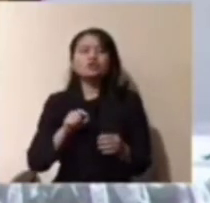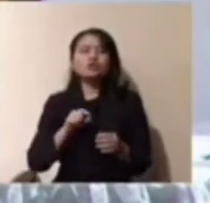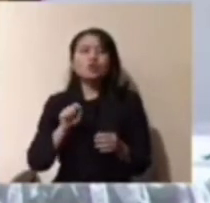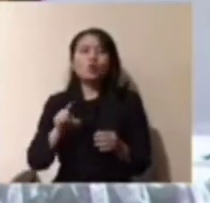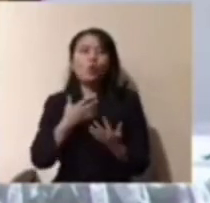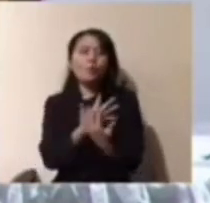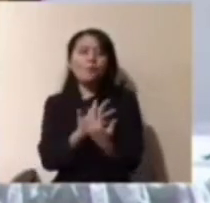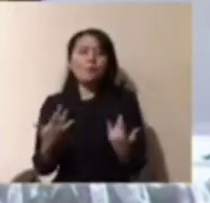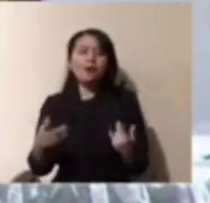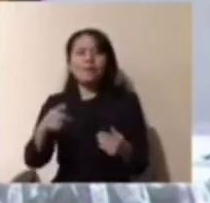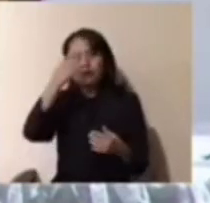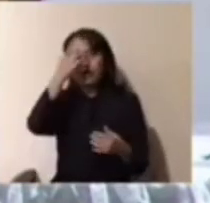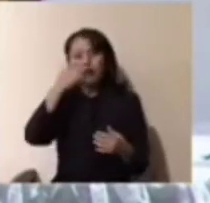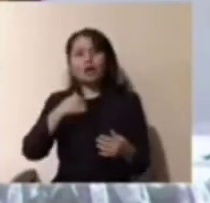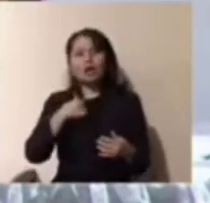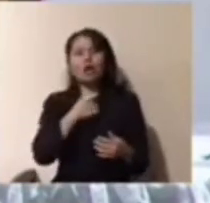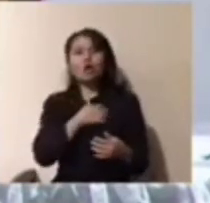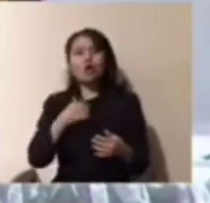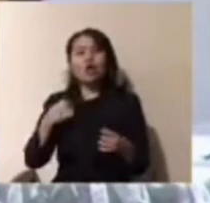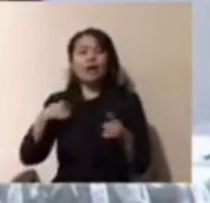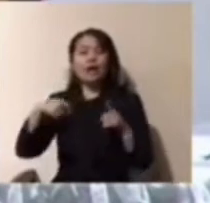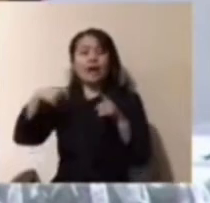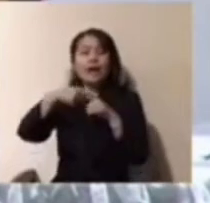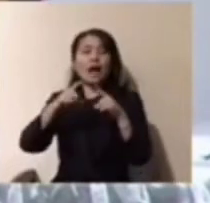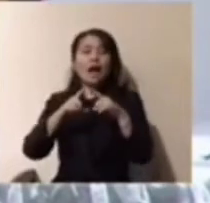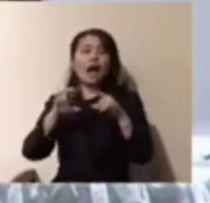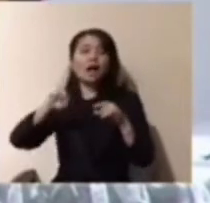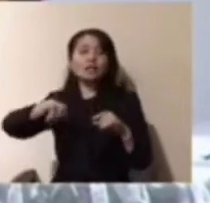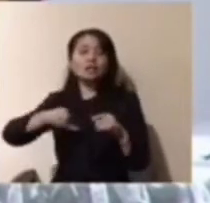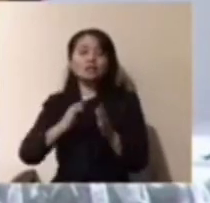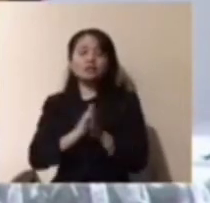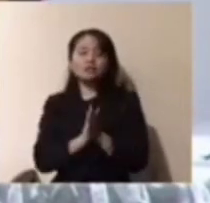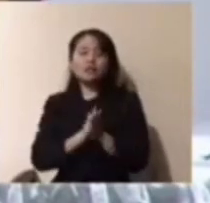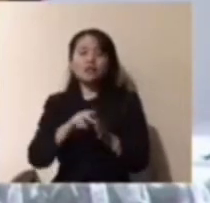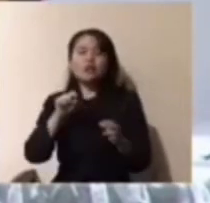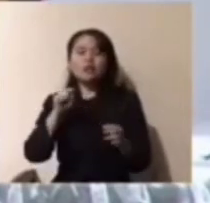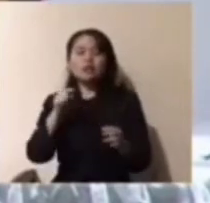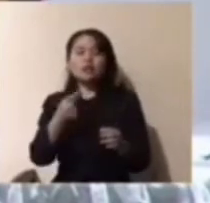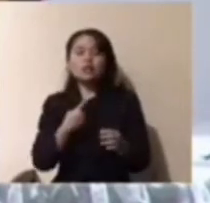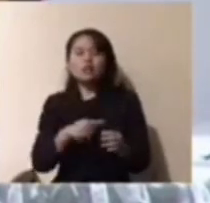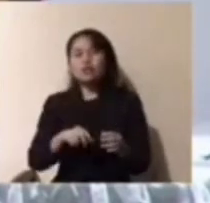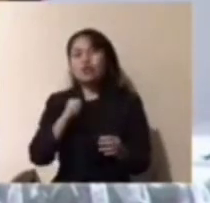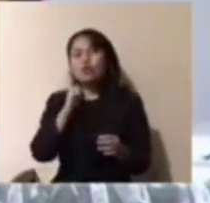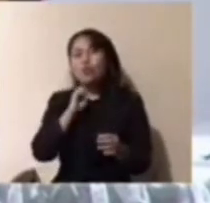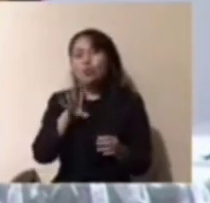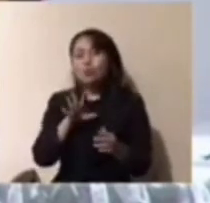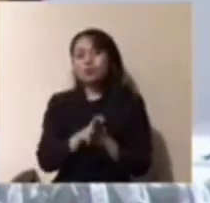umat Katolik di Keuskupan Agung Jakarta, kita dapat mengatakan begini.